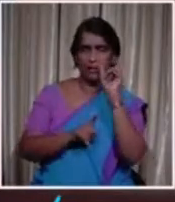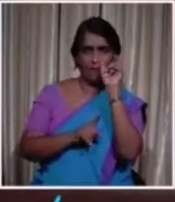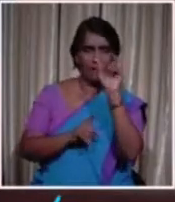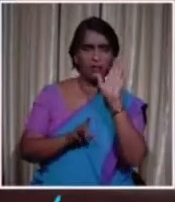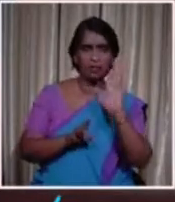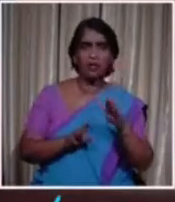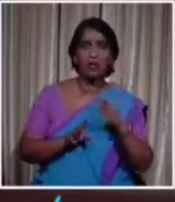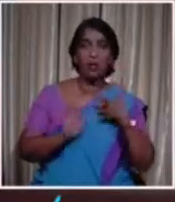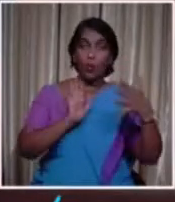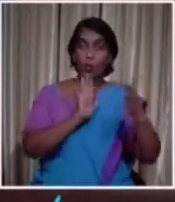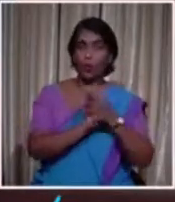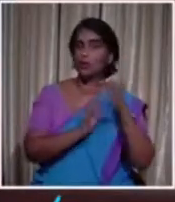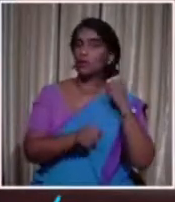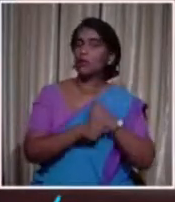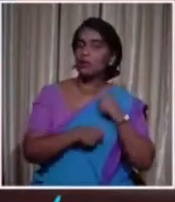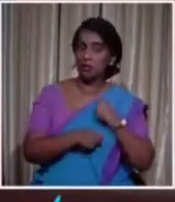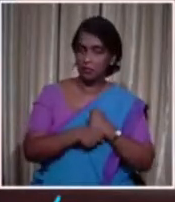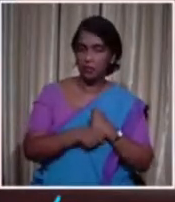नियोजकतानाकुमणि सर्वपाक्षिक आंडुव